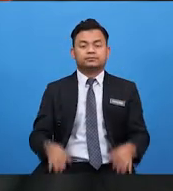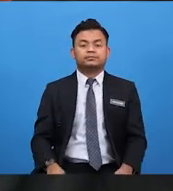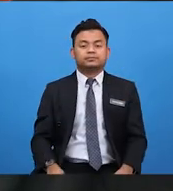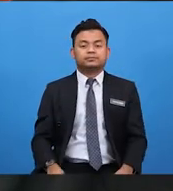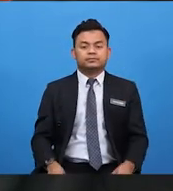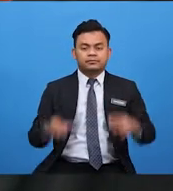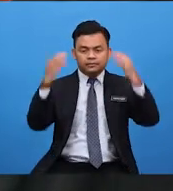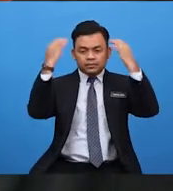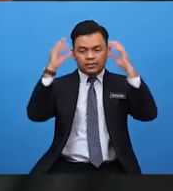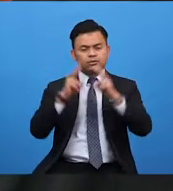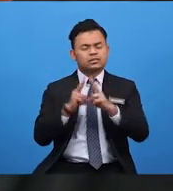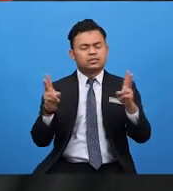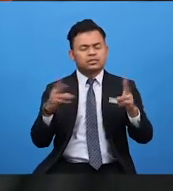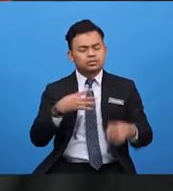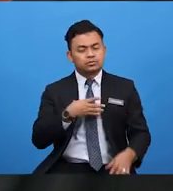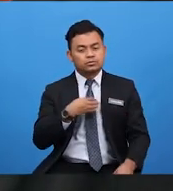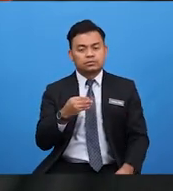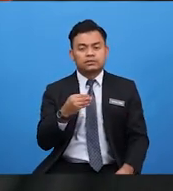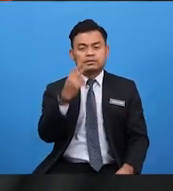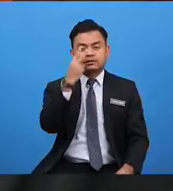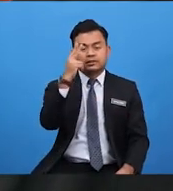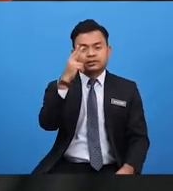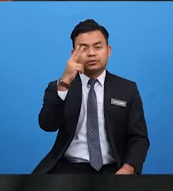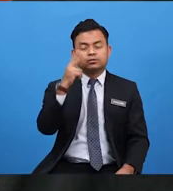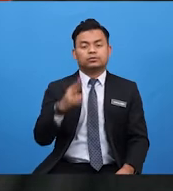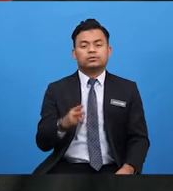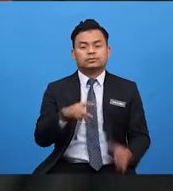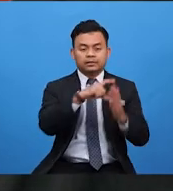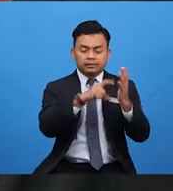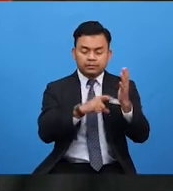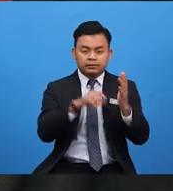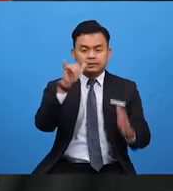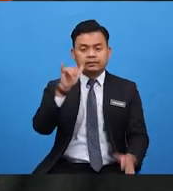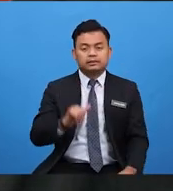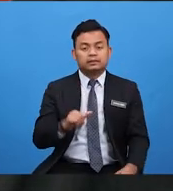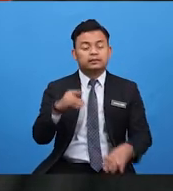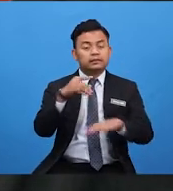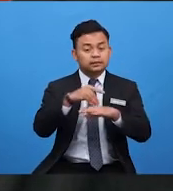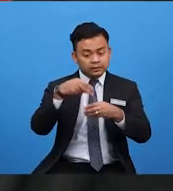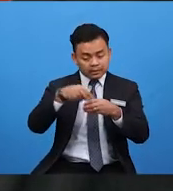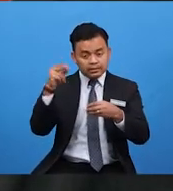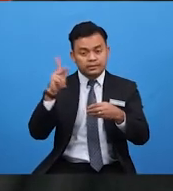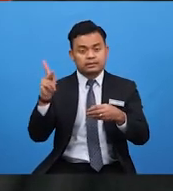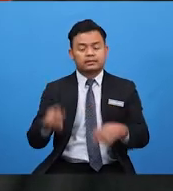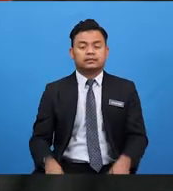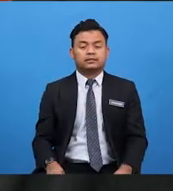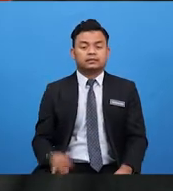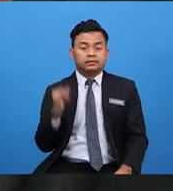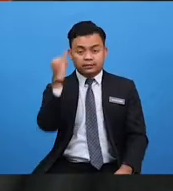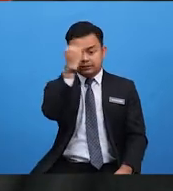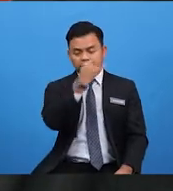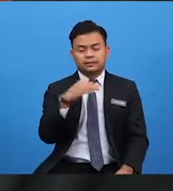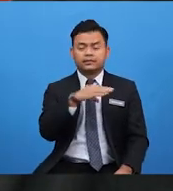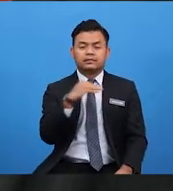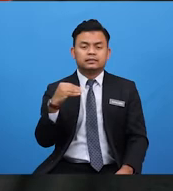sangat suka melihat koleksi-koleksi batik yang dihasilkan. Ia bukan sahaja indah di mata, malah dapat menceriakan